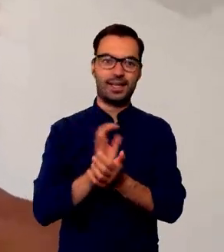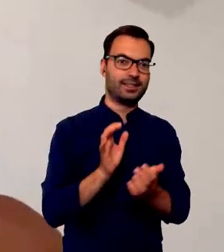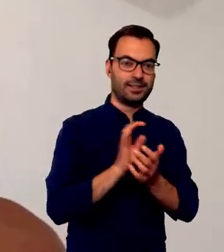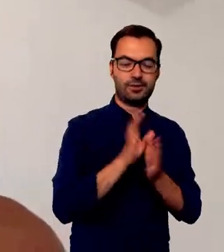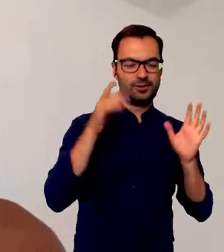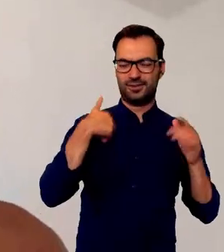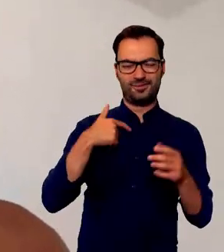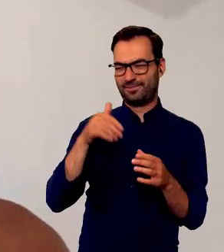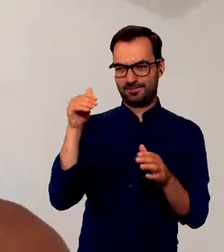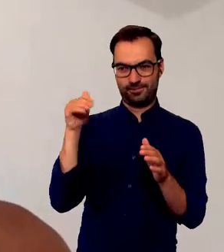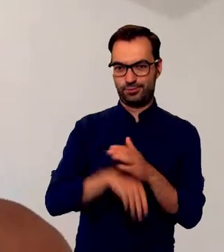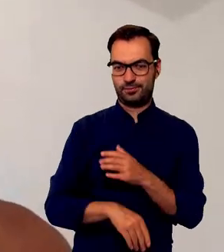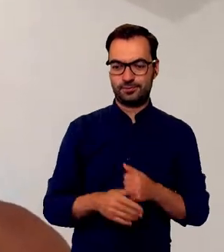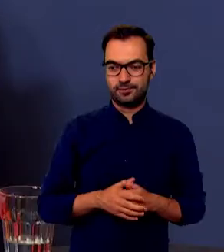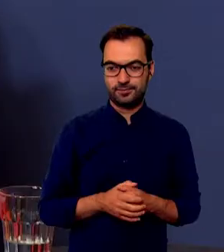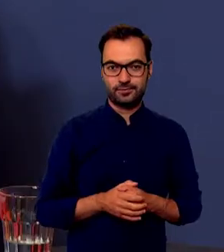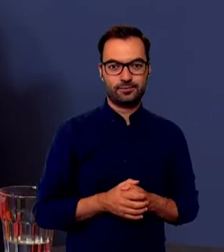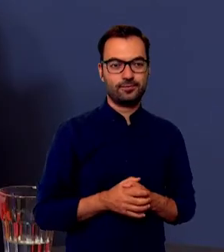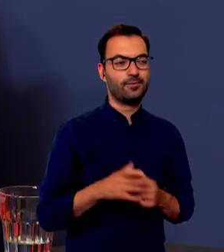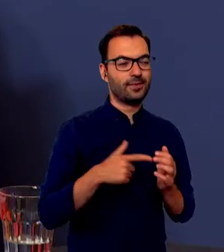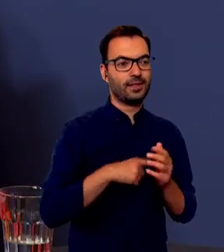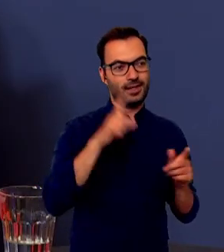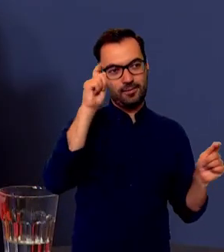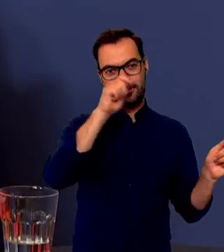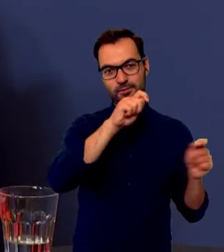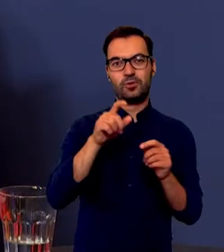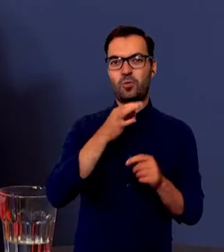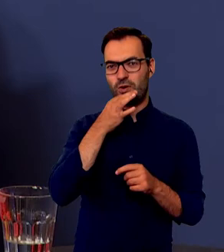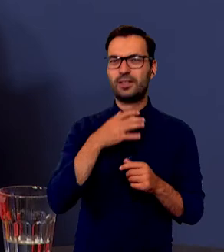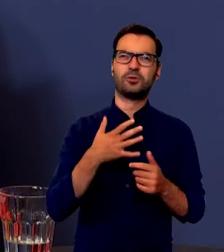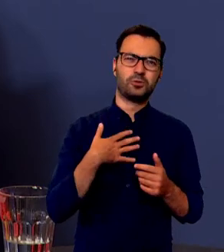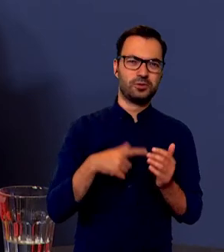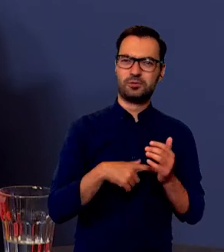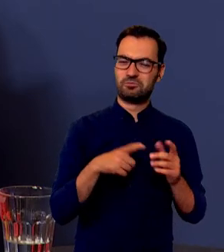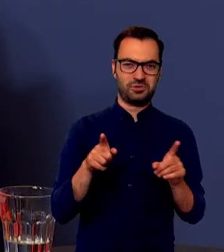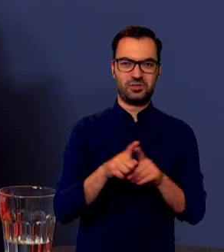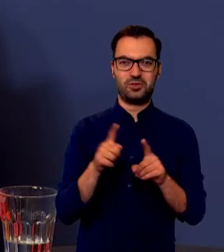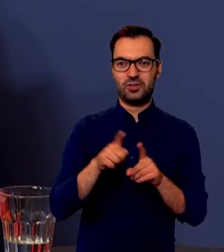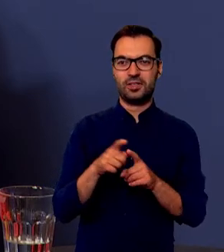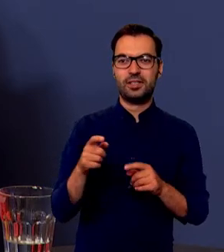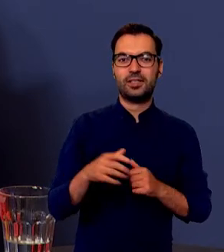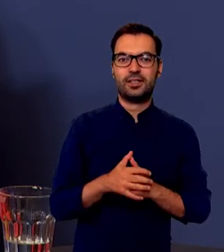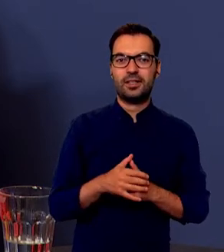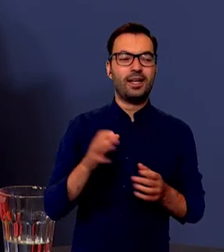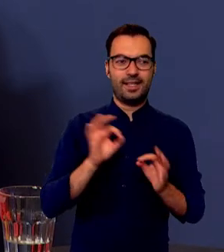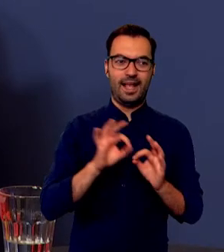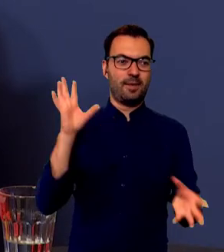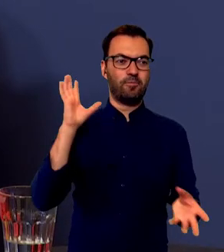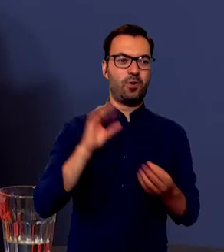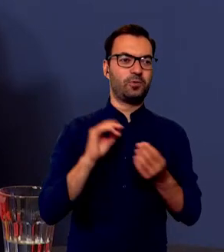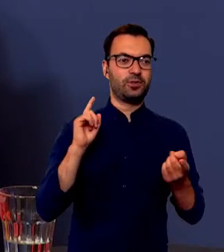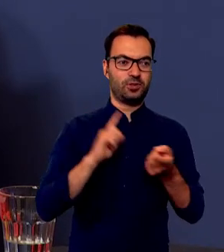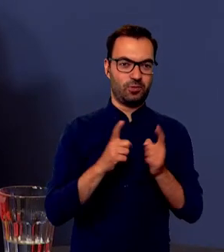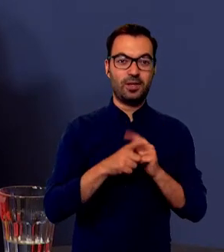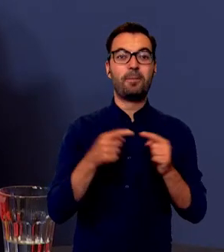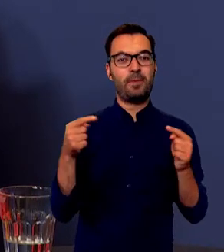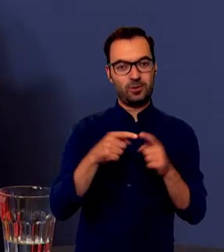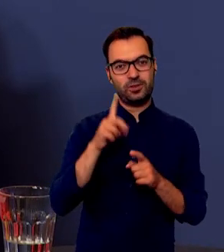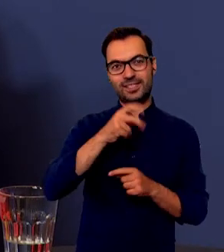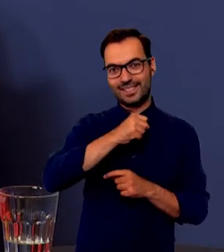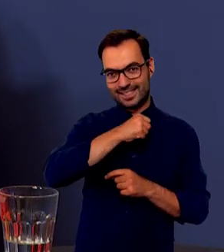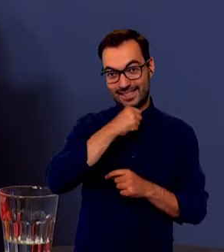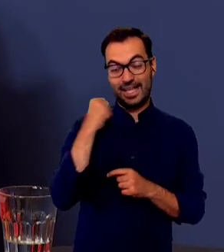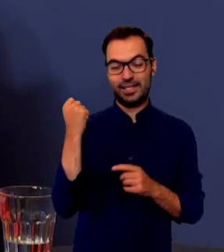którzy mnie w ogóle nie znają. Mówisz, że to jest taki apel do młodych, a ja myślę, że zupełnie spokojnie możemy uczynić go puentą tego spotkania i dla starszych, a propos